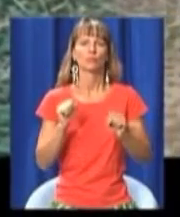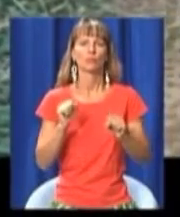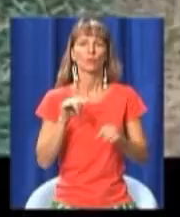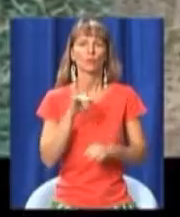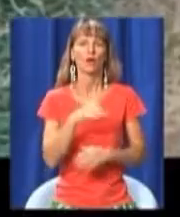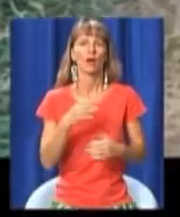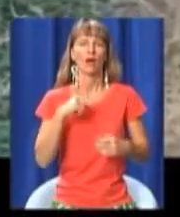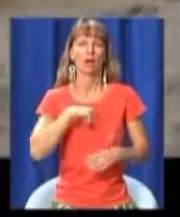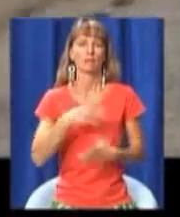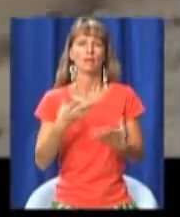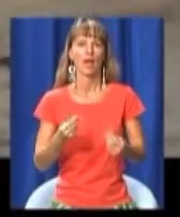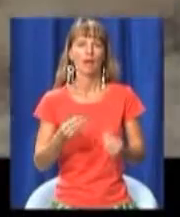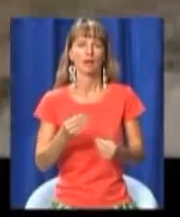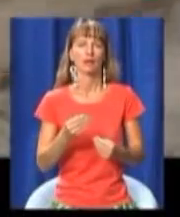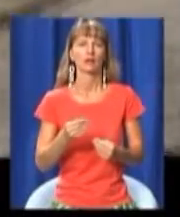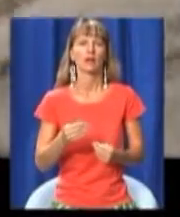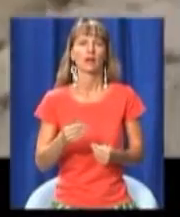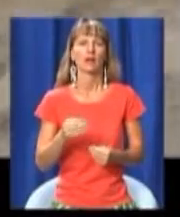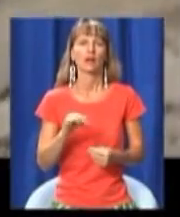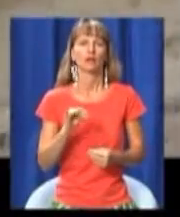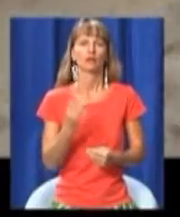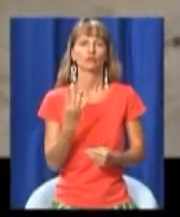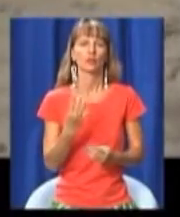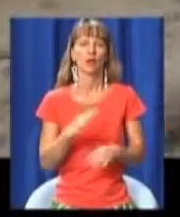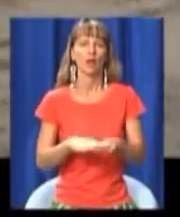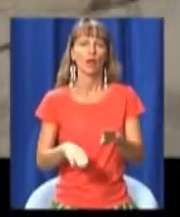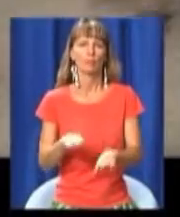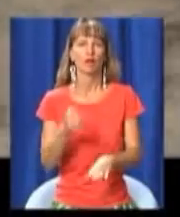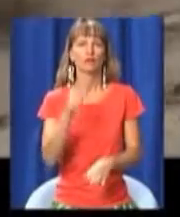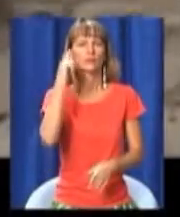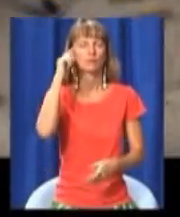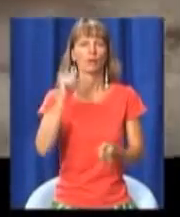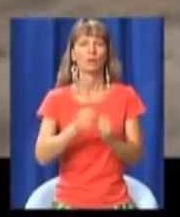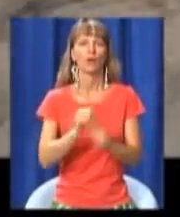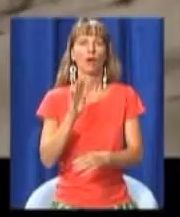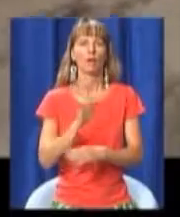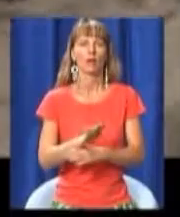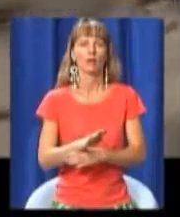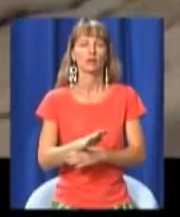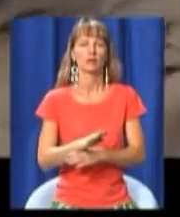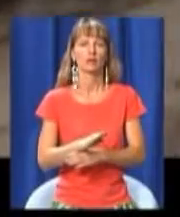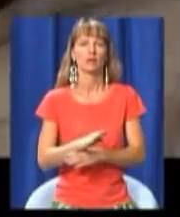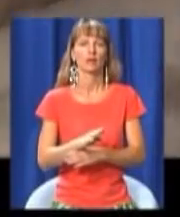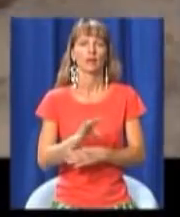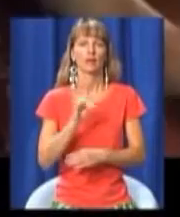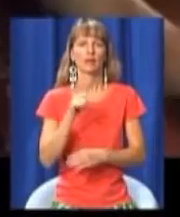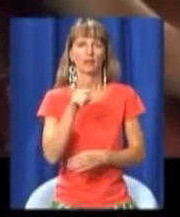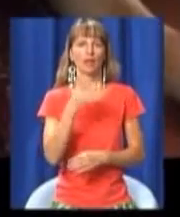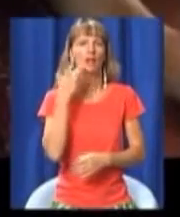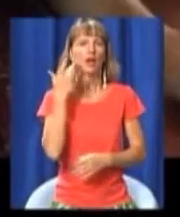м'який, поступливий характер. Крім цього, чотирилапі дуже добре запам'ятовують команди, тому їх легко